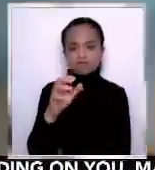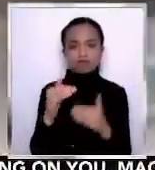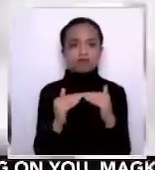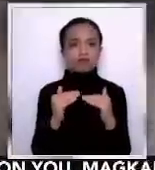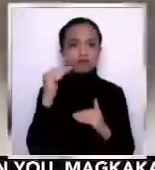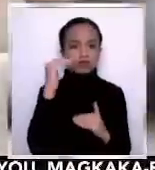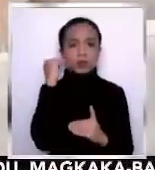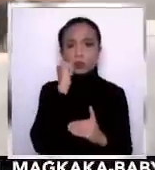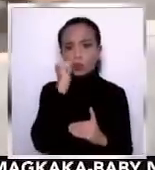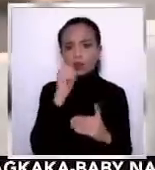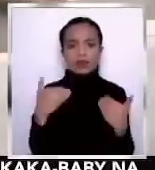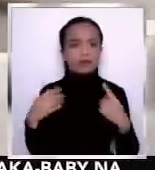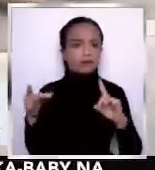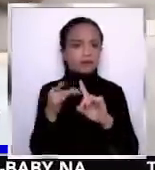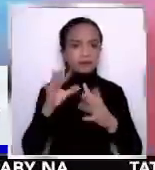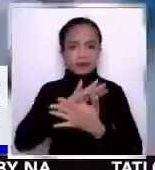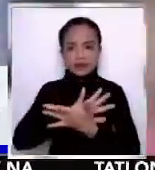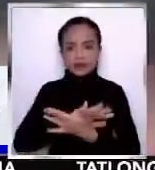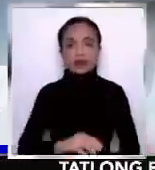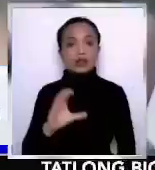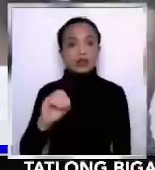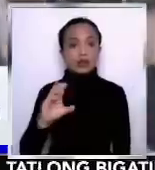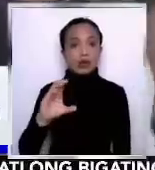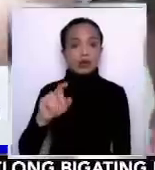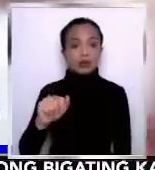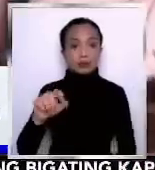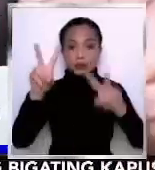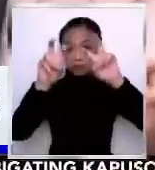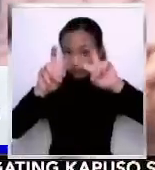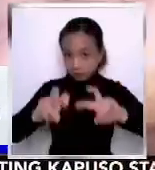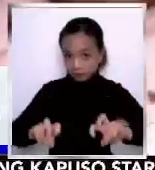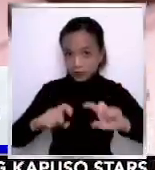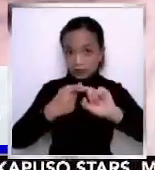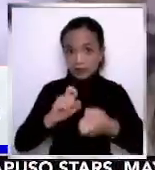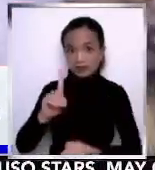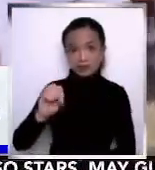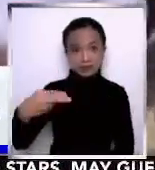cases. Sa pagsusuri ng Okta Research sa datos ng Department of Health, as of June